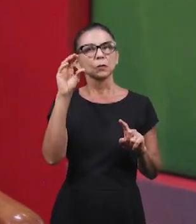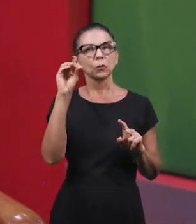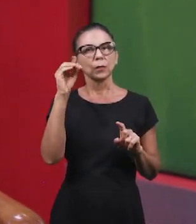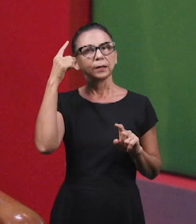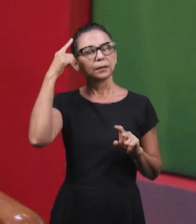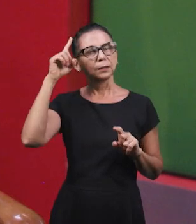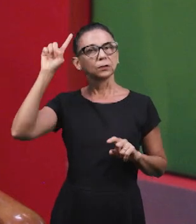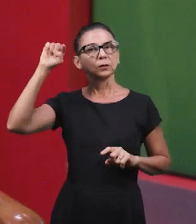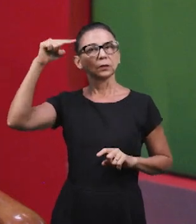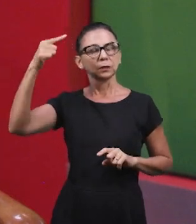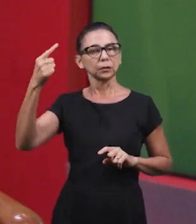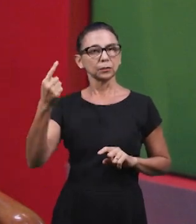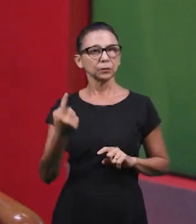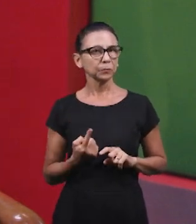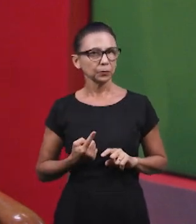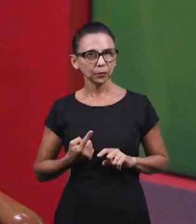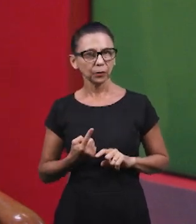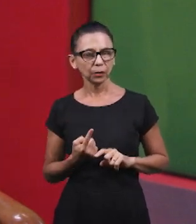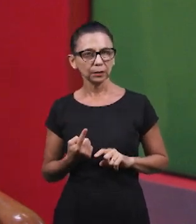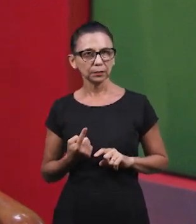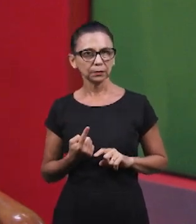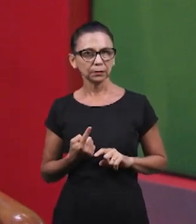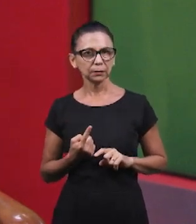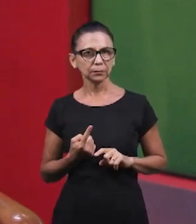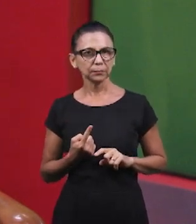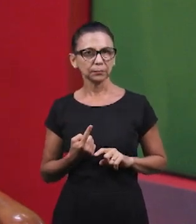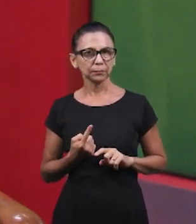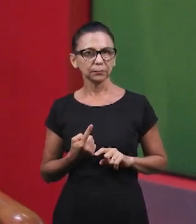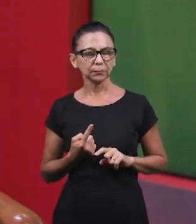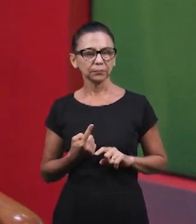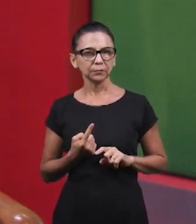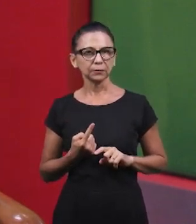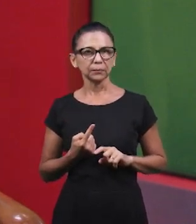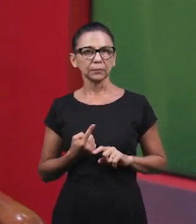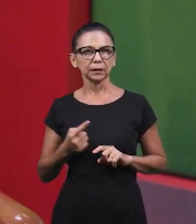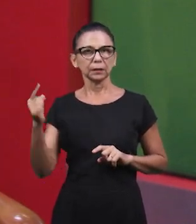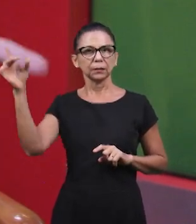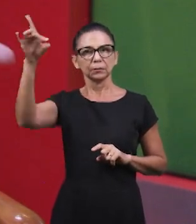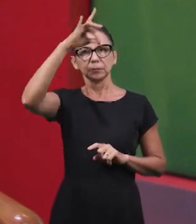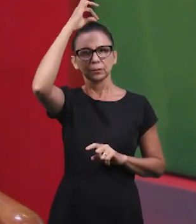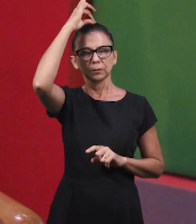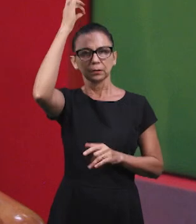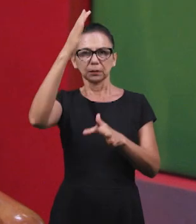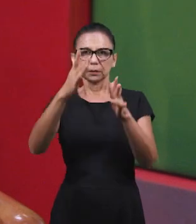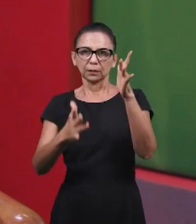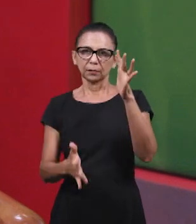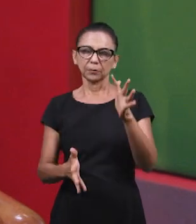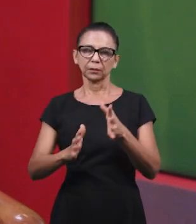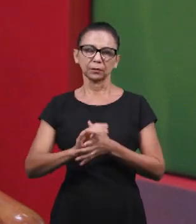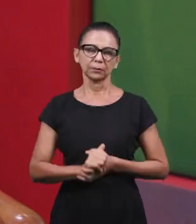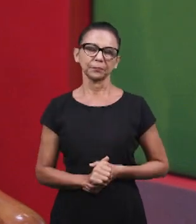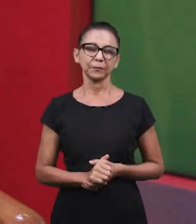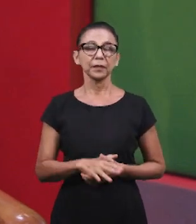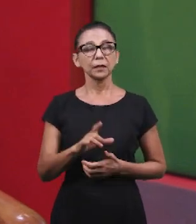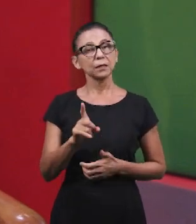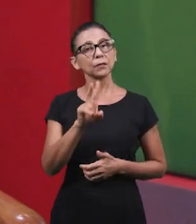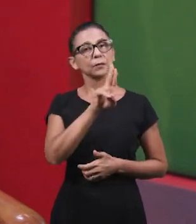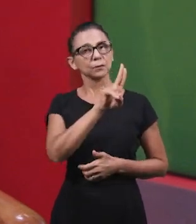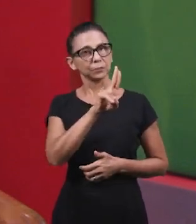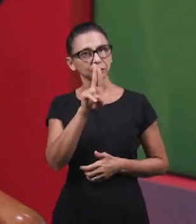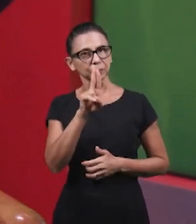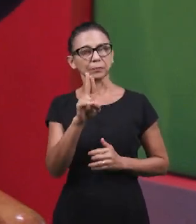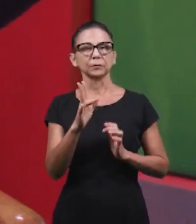autre Sauveur, moins encore notre nom, seulement le nom de Jésus. Donc cette unité du